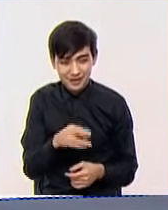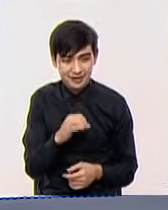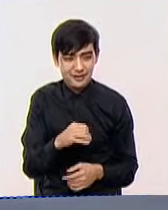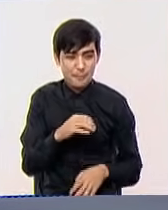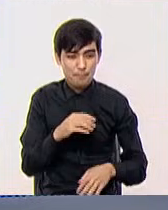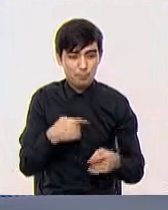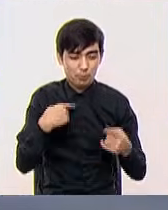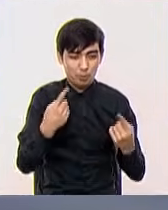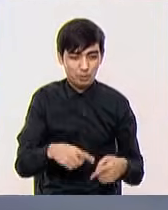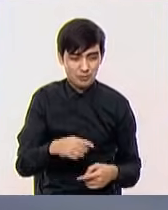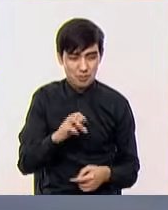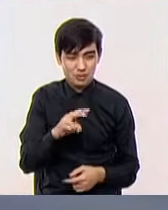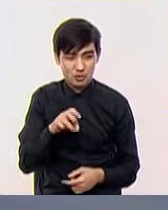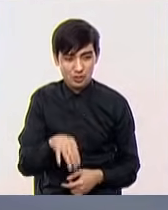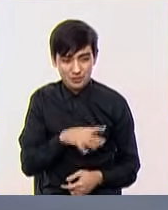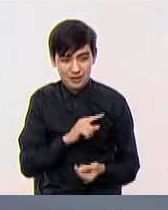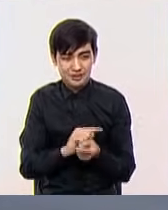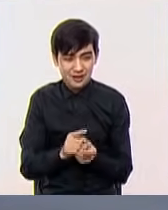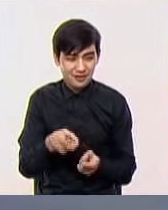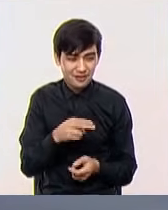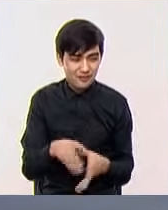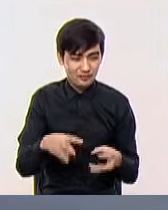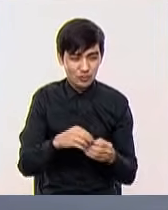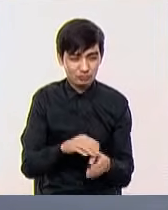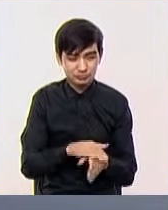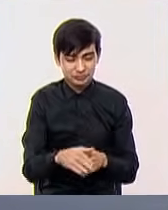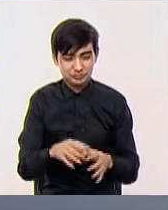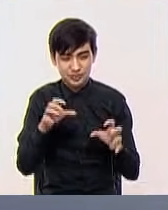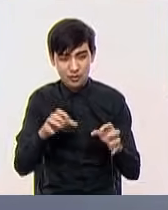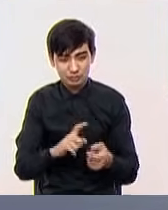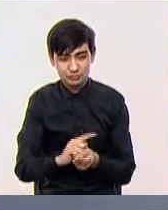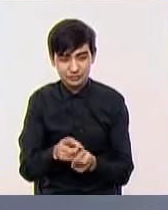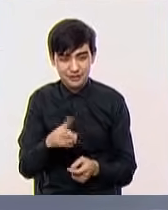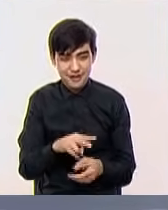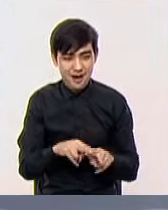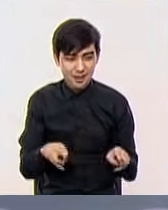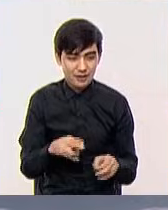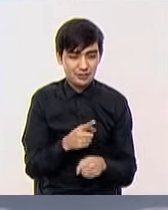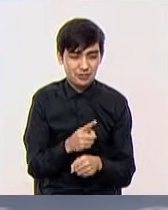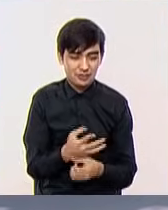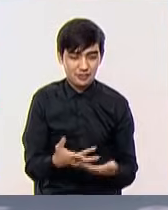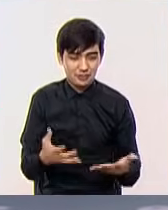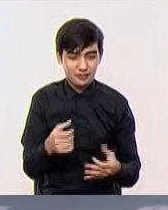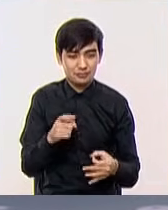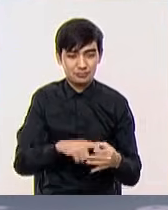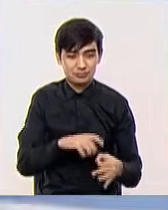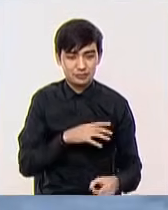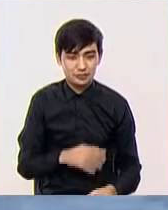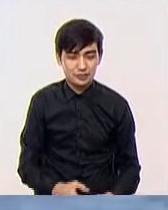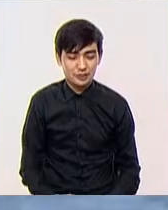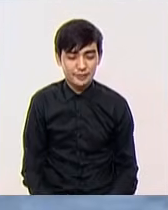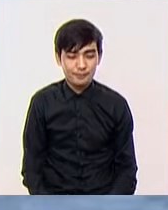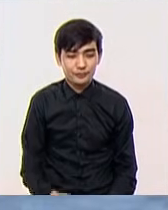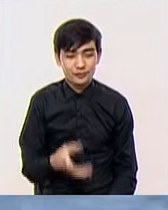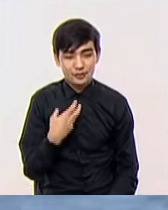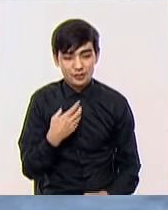банкроттылығы мәселелері бойынша өзгерістер мен толықтырулар енгізу туралы заңның жобасында осындай шектеулер енген.